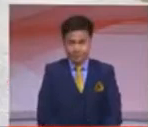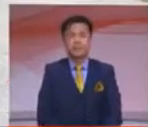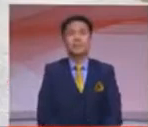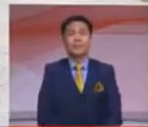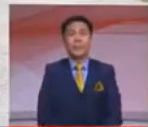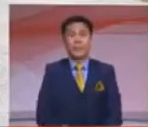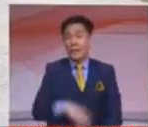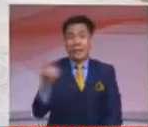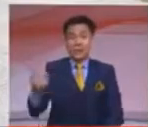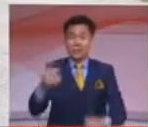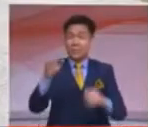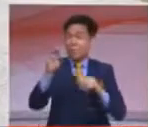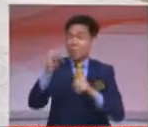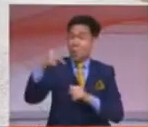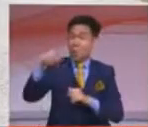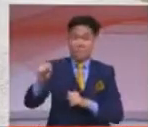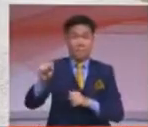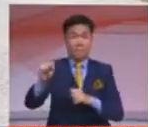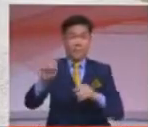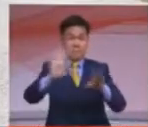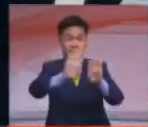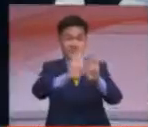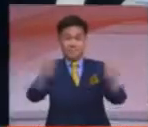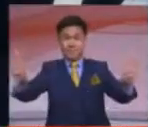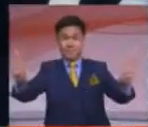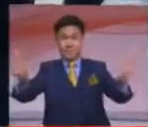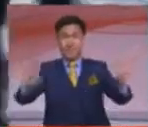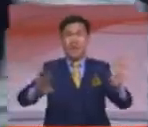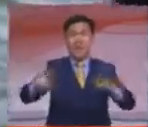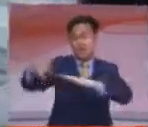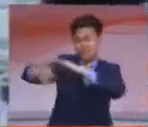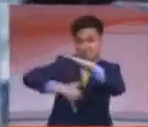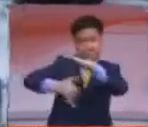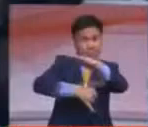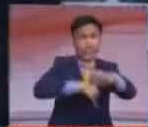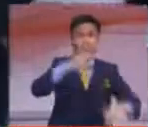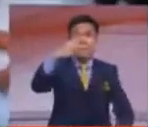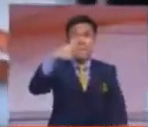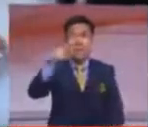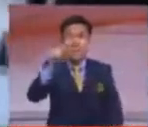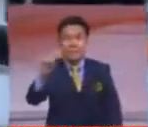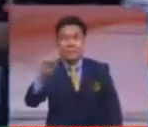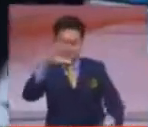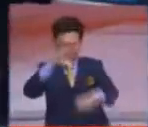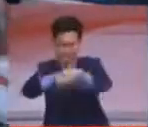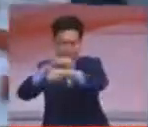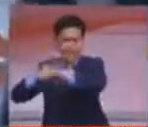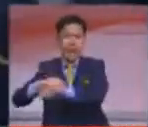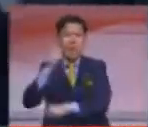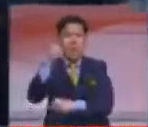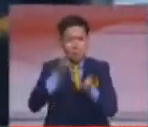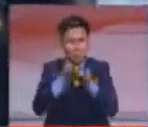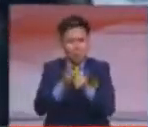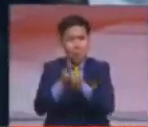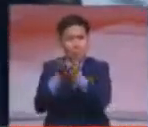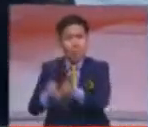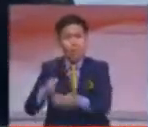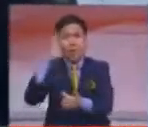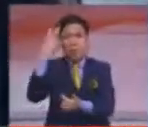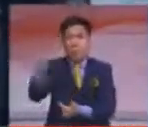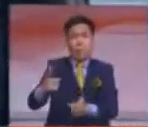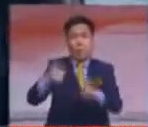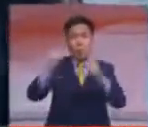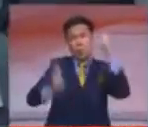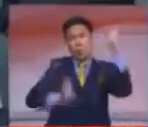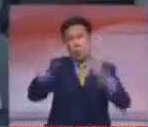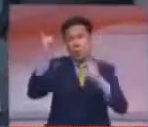Untuk Op Benteng pula, 58 pendatang asing tanpa izin parti berjaya ditahan serta 2 bot dan 2 kenderaan berat